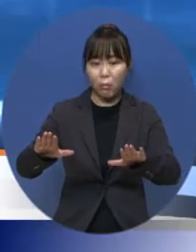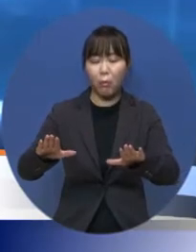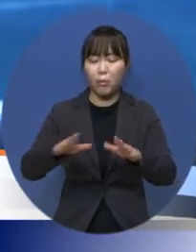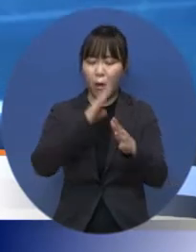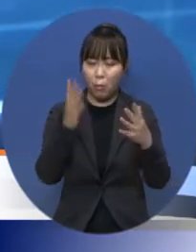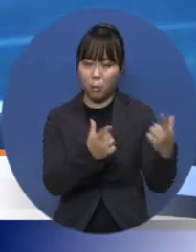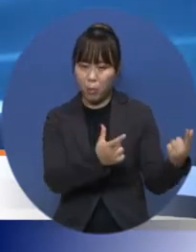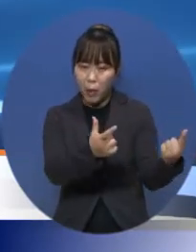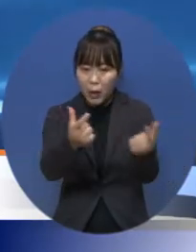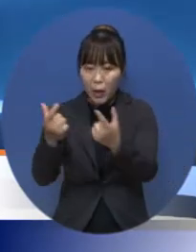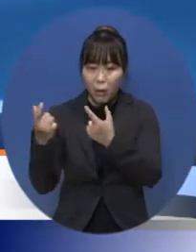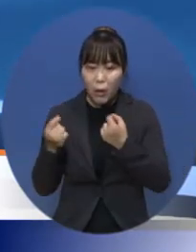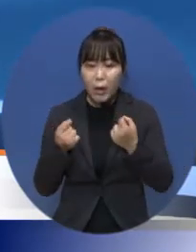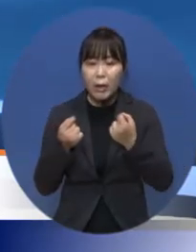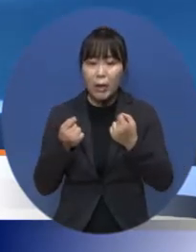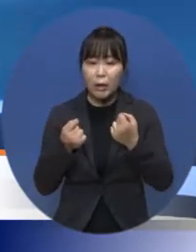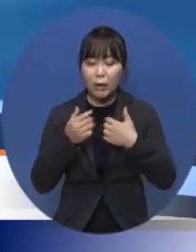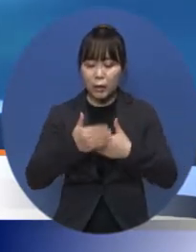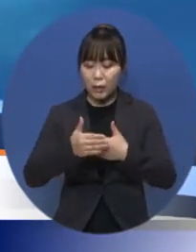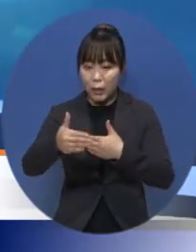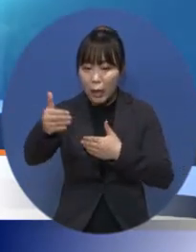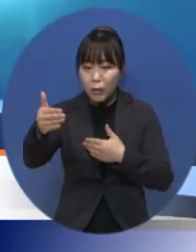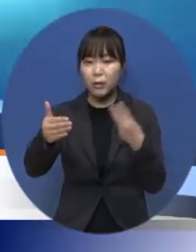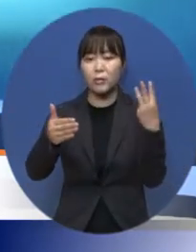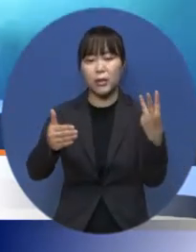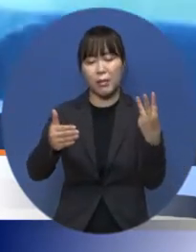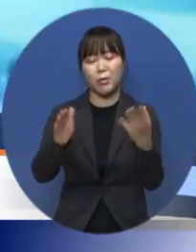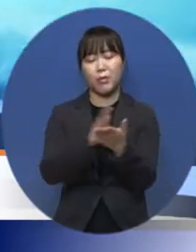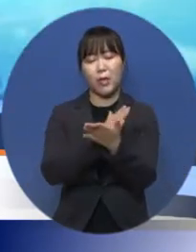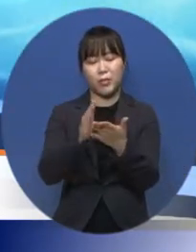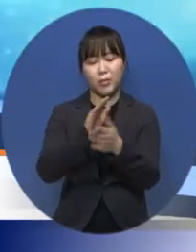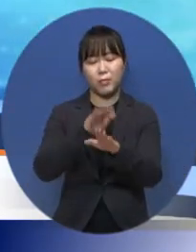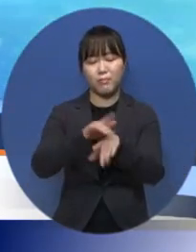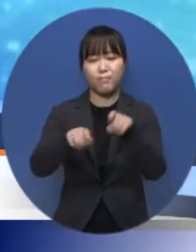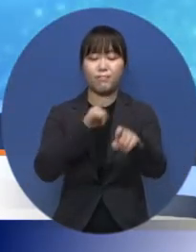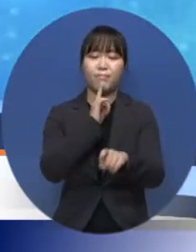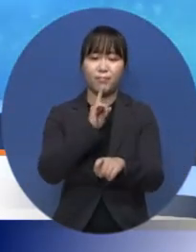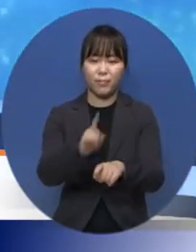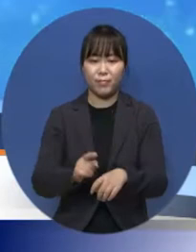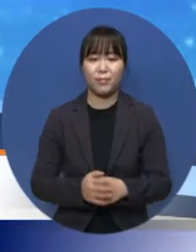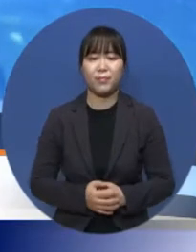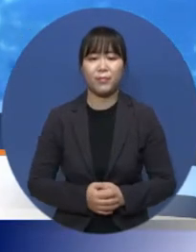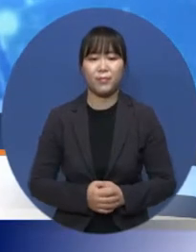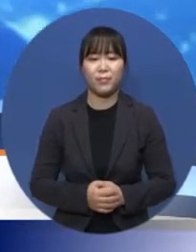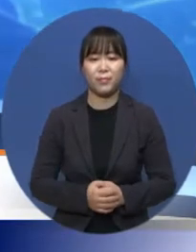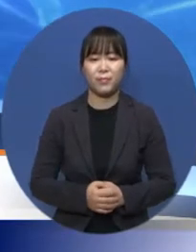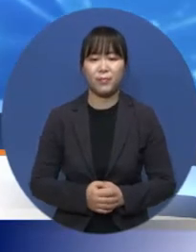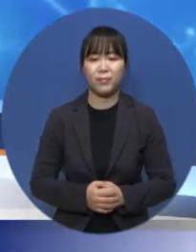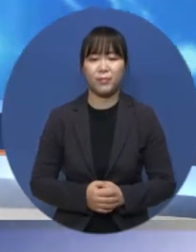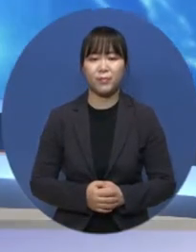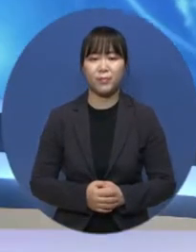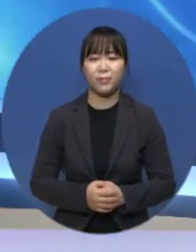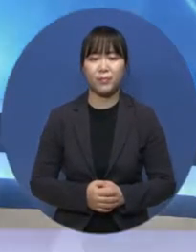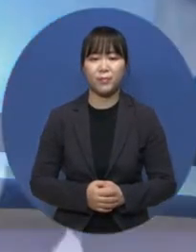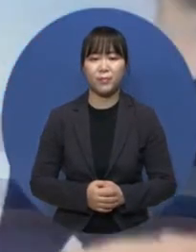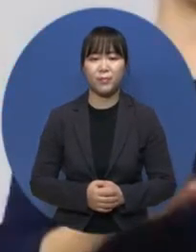거리두기로 통일하고 1에서 3단계로 구분해 시행하기로 했습니다. 자세한 내용 화면으로 만나보겠습니다.